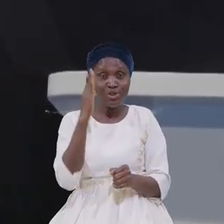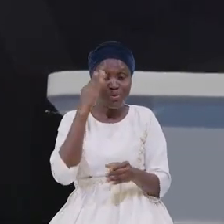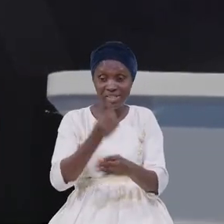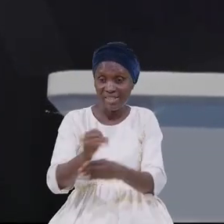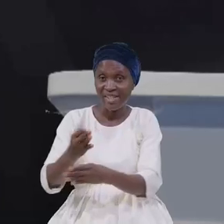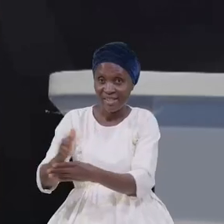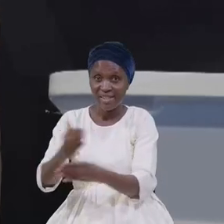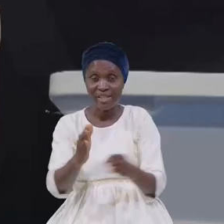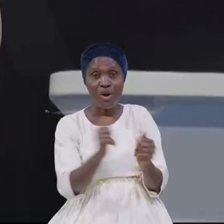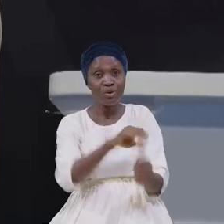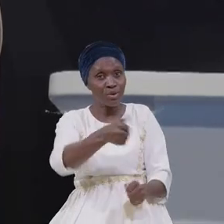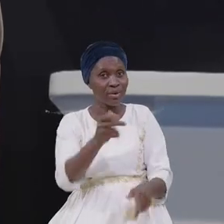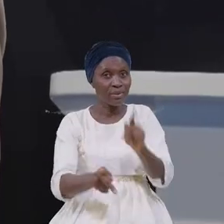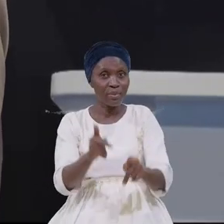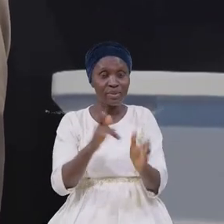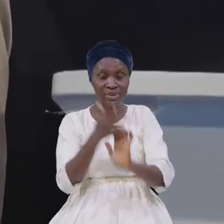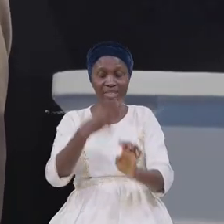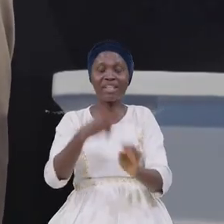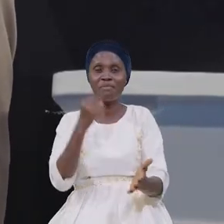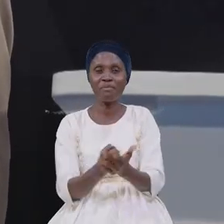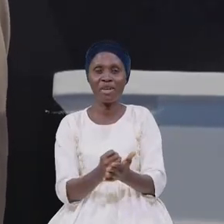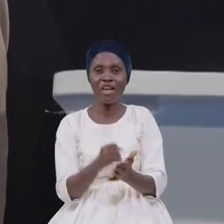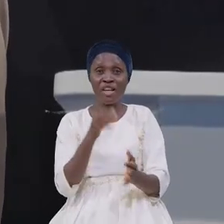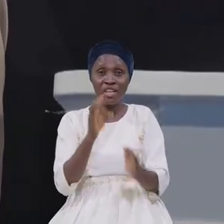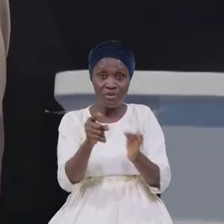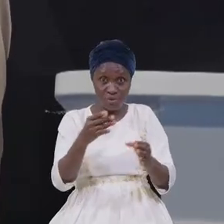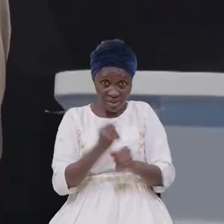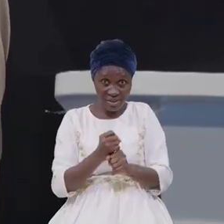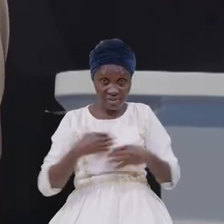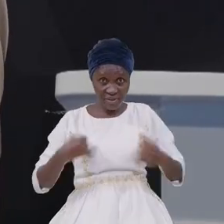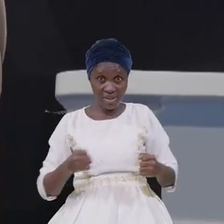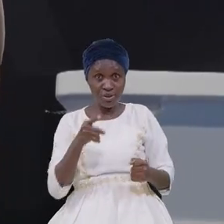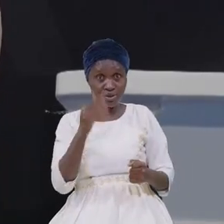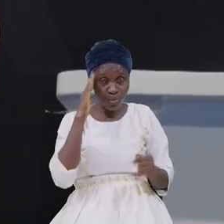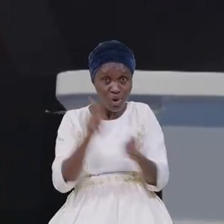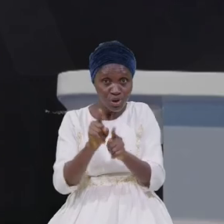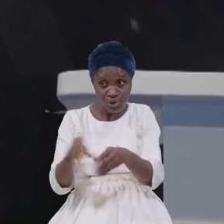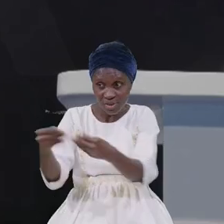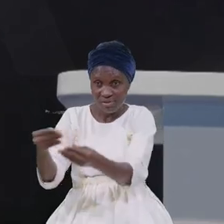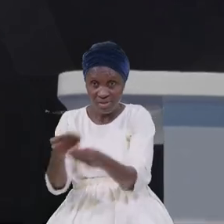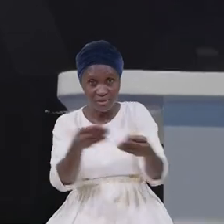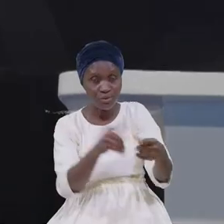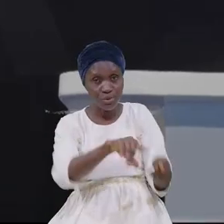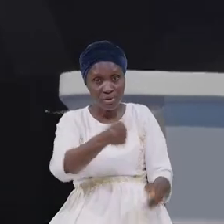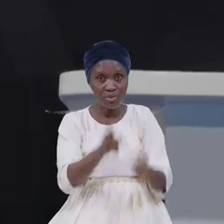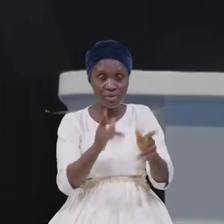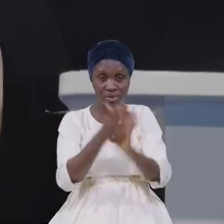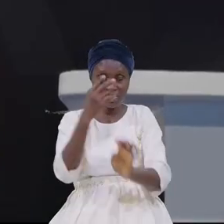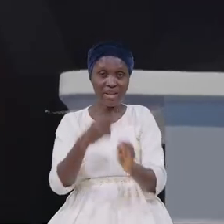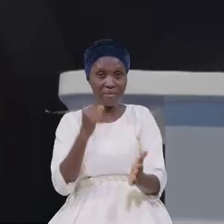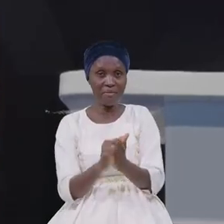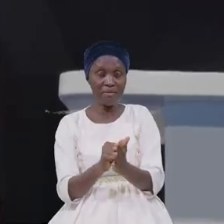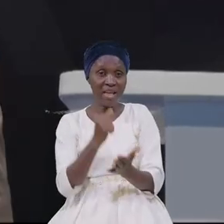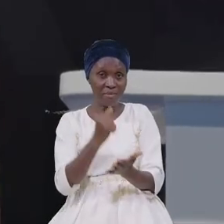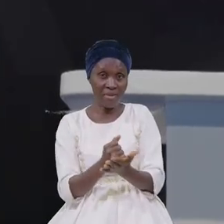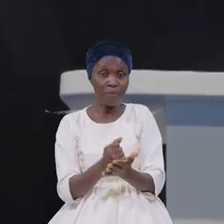vous allez partager avec les autres. Vous aurez la guérison. Vous allez donner la guérison aux autres. Vous